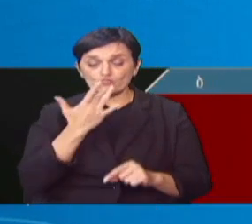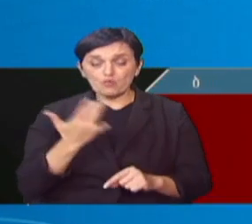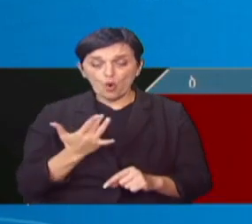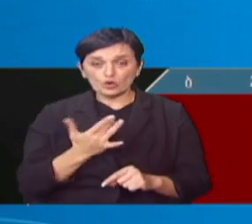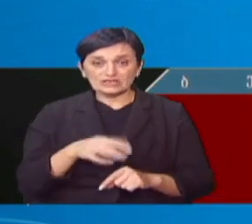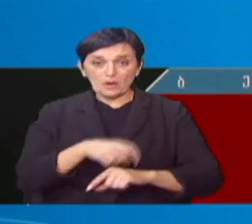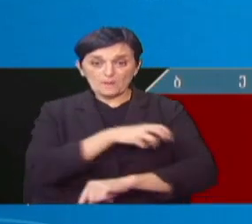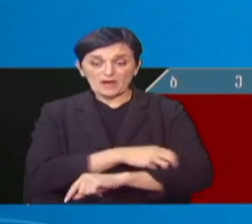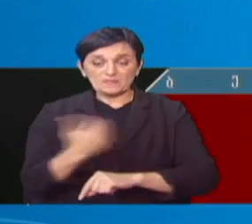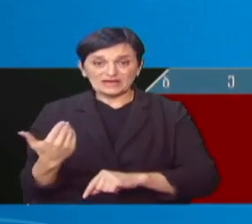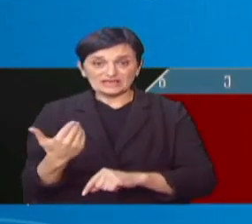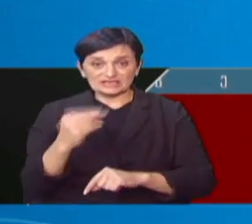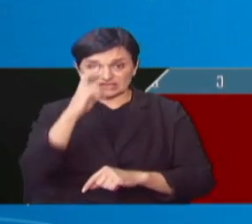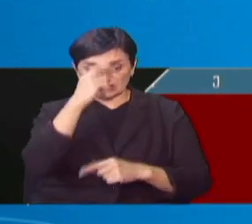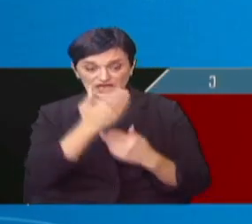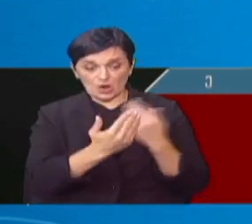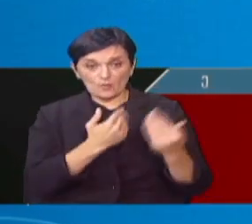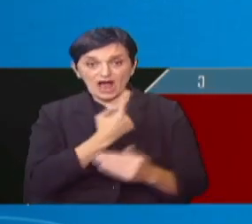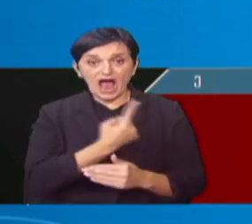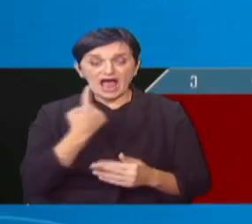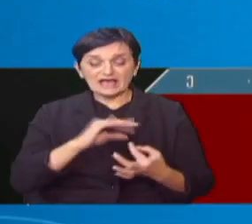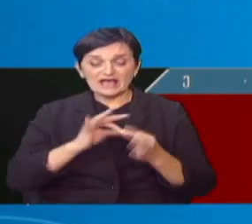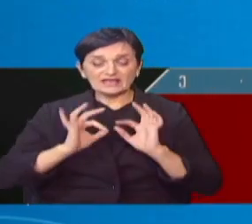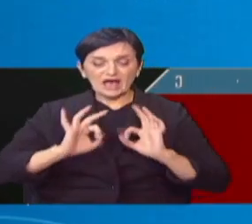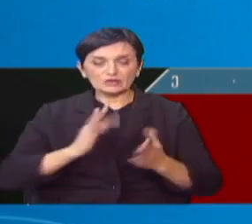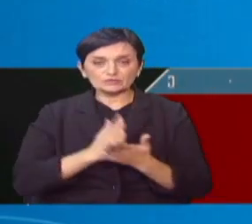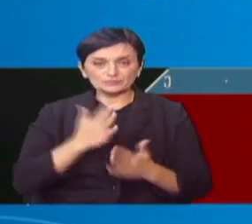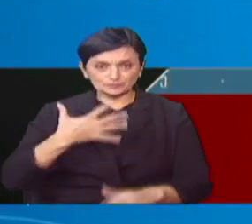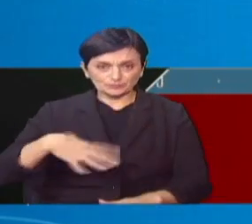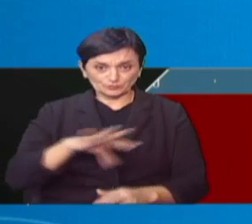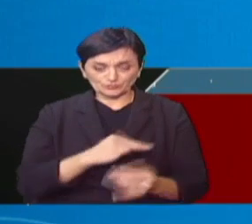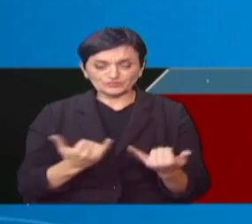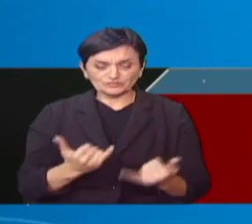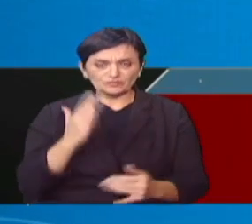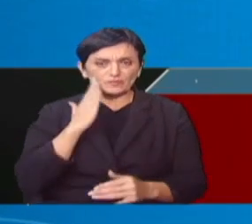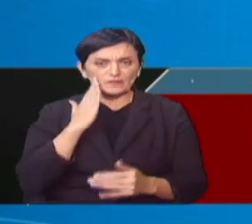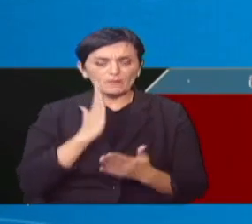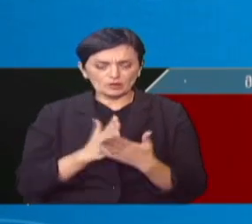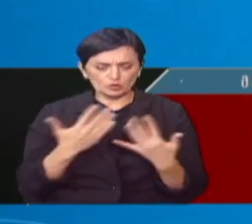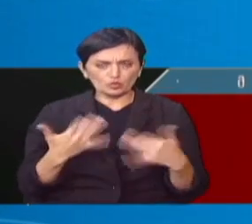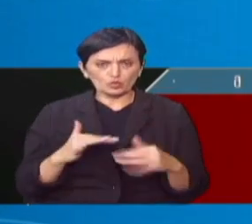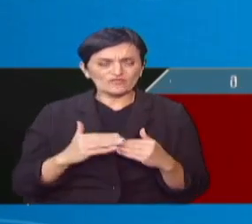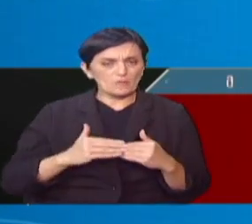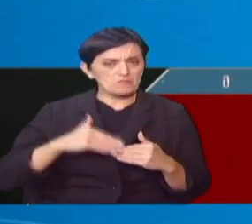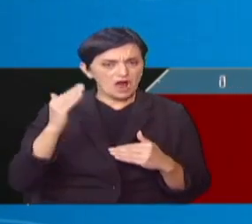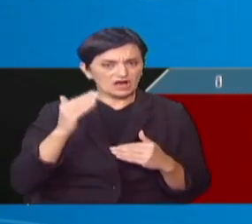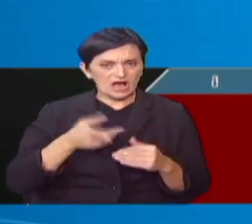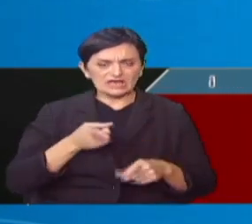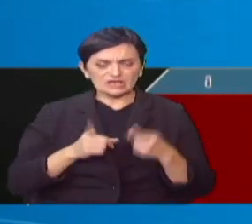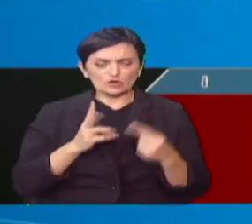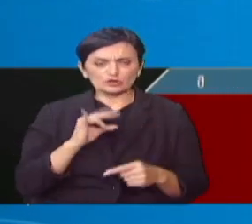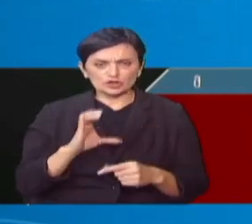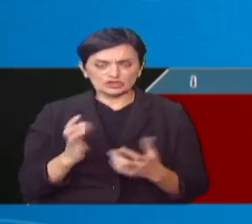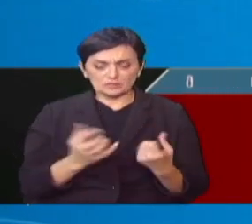და პარტიების მხრიდან აქვს, ერთადერთი ახსნა, რომ საქართველოს დღეს მართლაც აქვს უკვე მაღალი და რეალური შანსი,